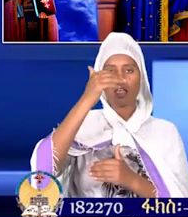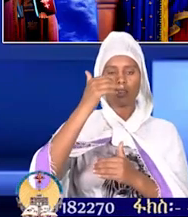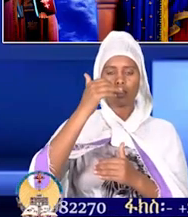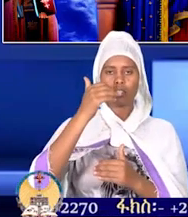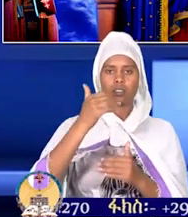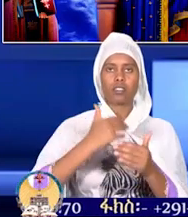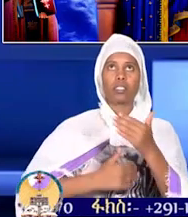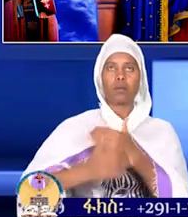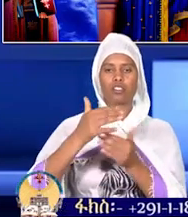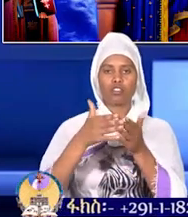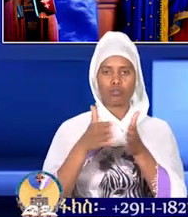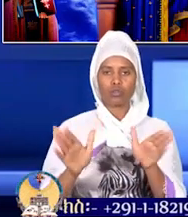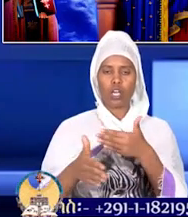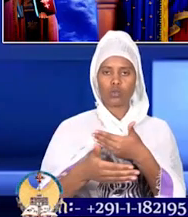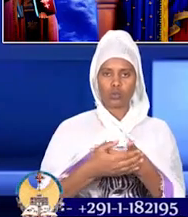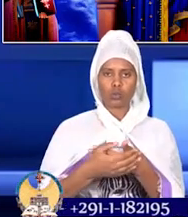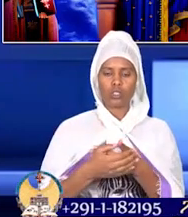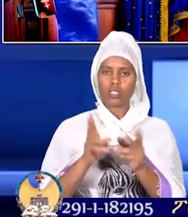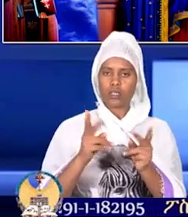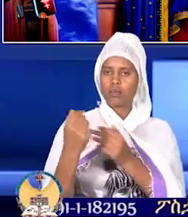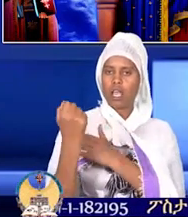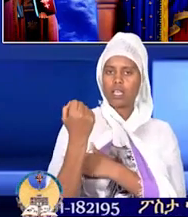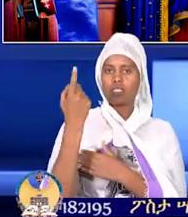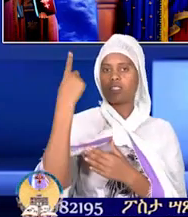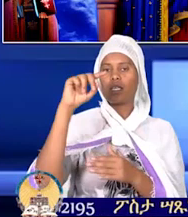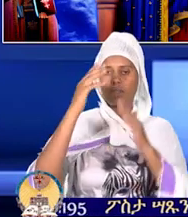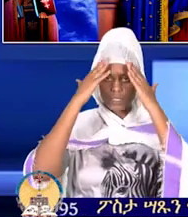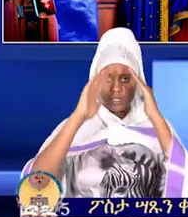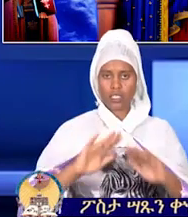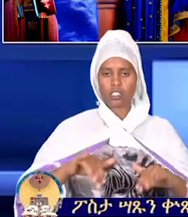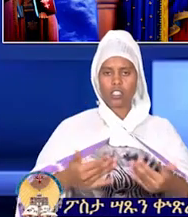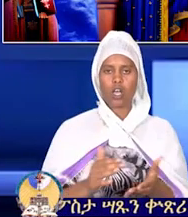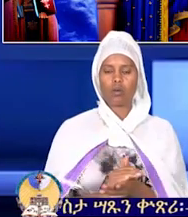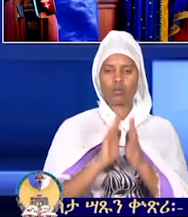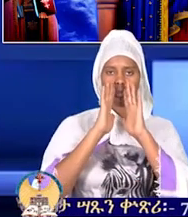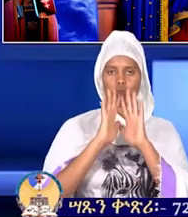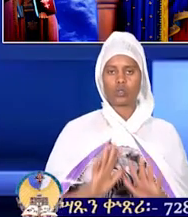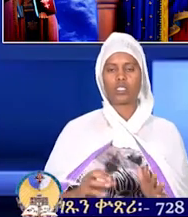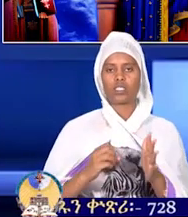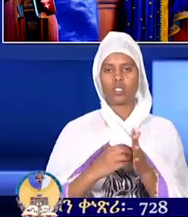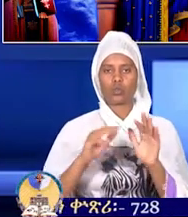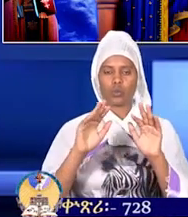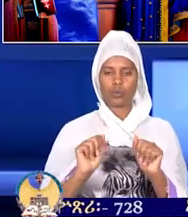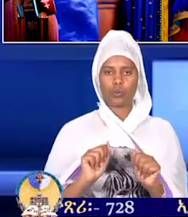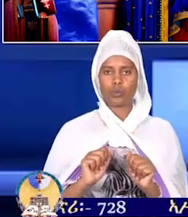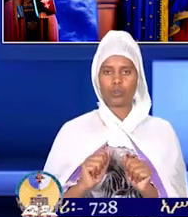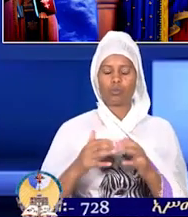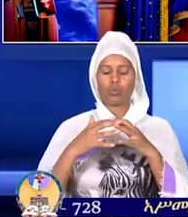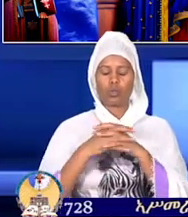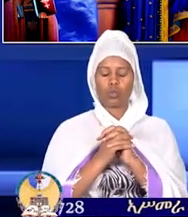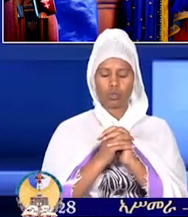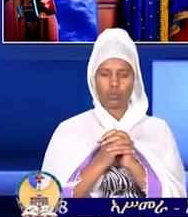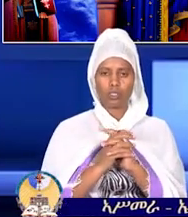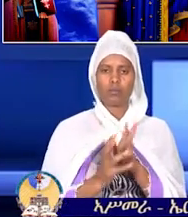ንሰማያ ዝዓፅውን ንሰማያ ዝኸፍቱን ክንዲዚ ሓይሊ እግዚኣብሄር ፀጋ ዝሃቦም ቅዱሳን ስለ ዝኾኑ